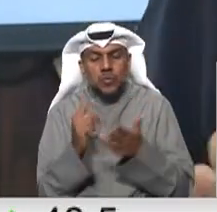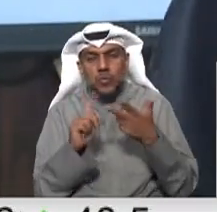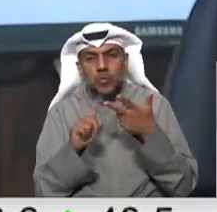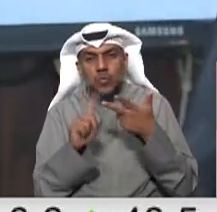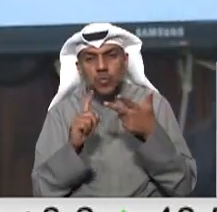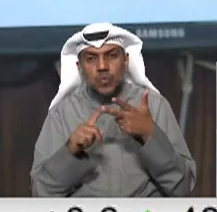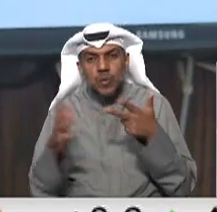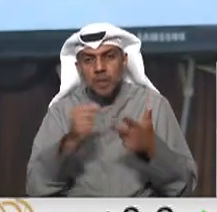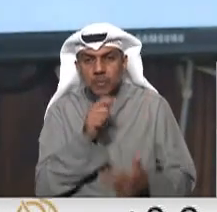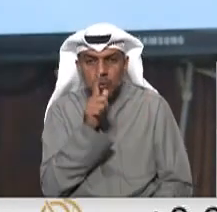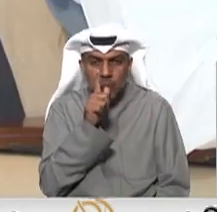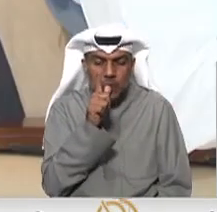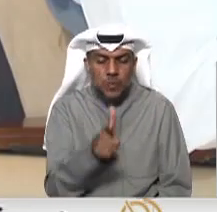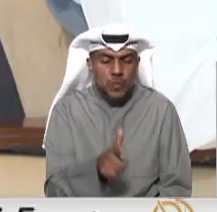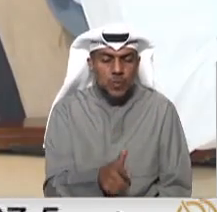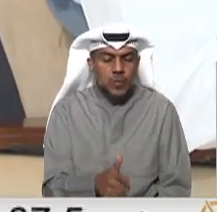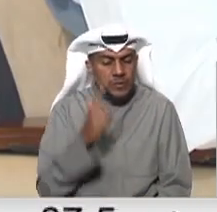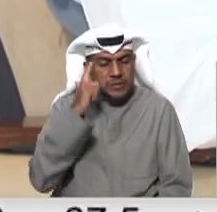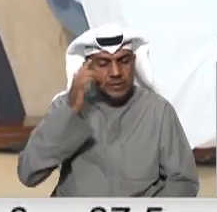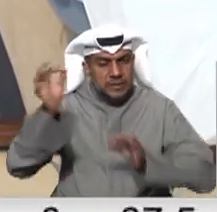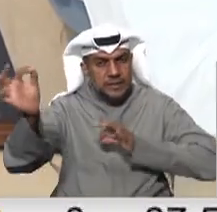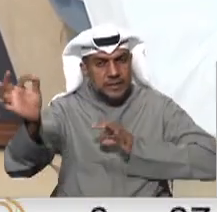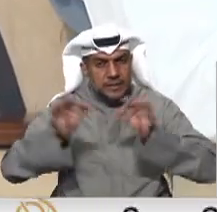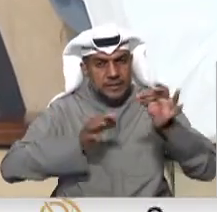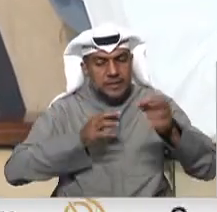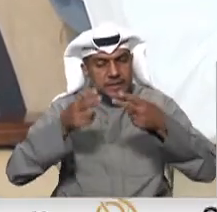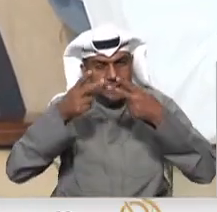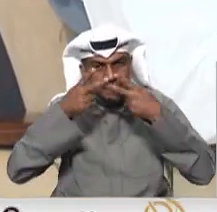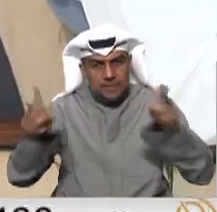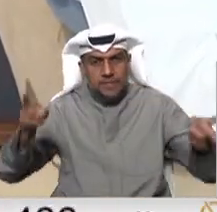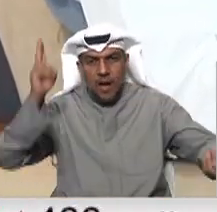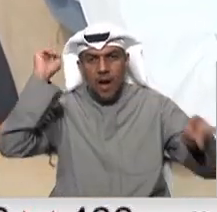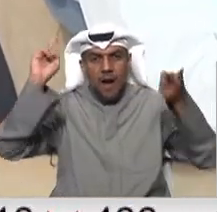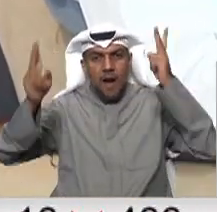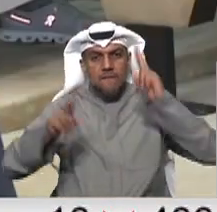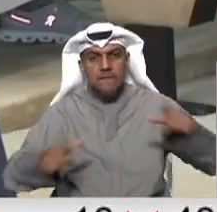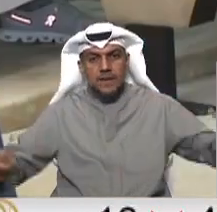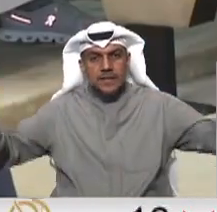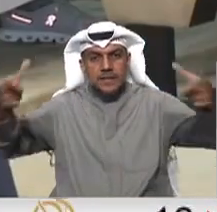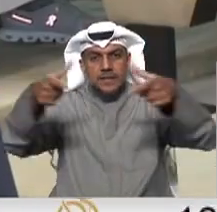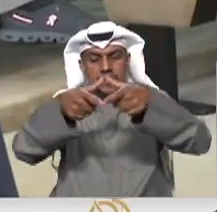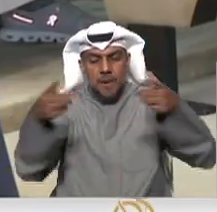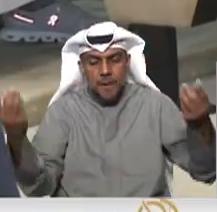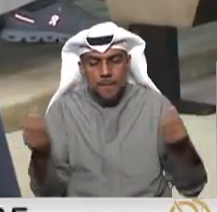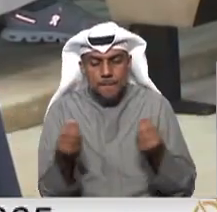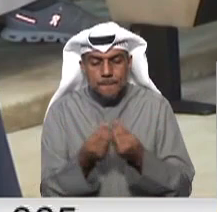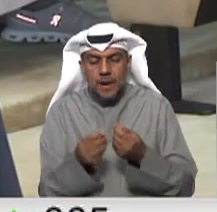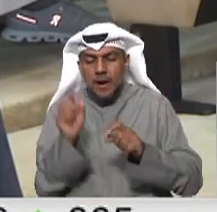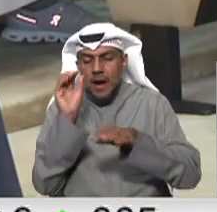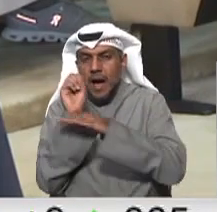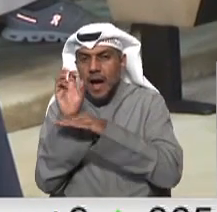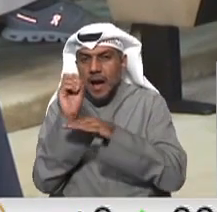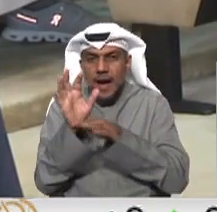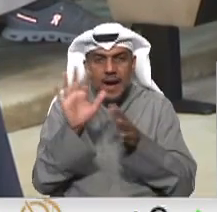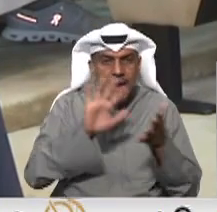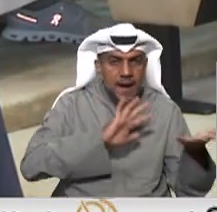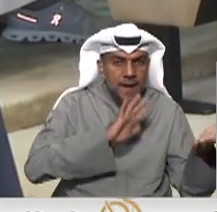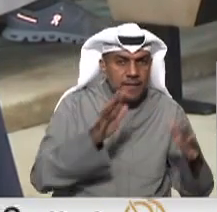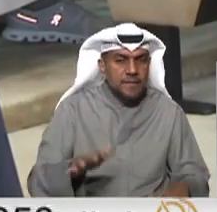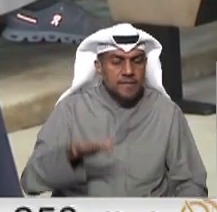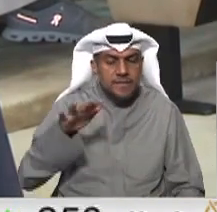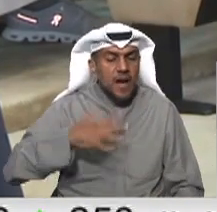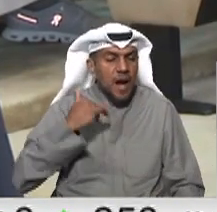للتخطيط والتنمية خلال حفل إطلاق تقرير استشعار المخاطر الاجتماعية المرتبطة بالتغير الديموغرافي في